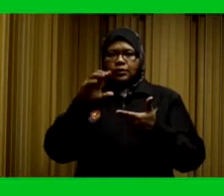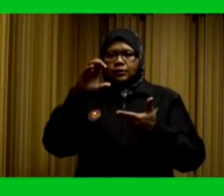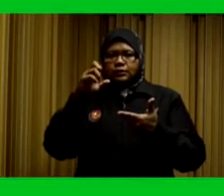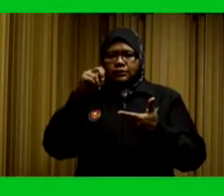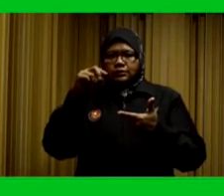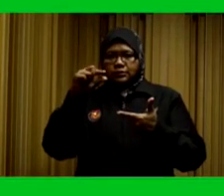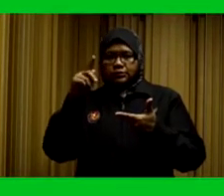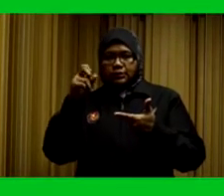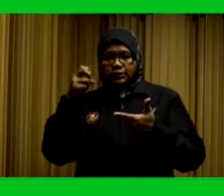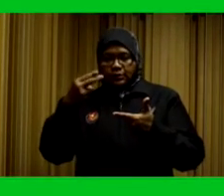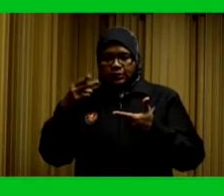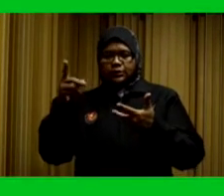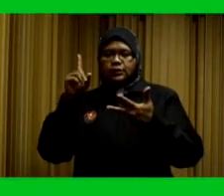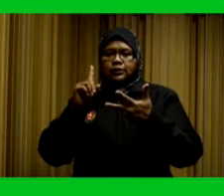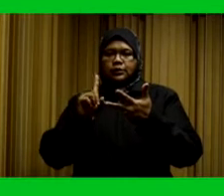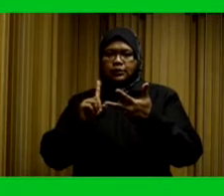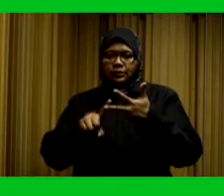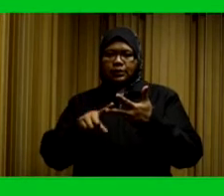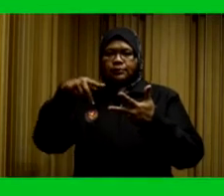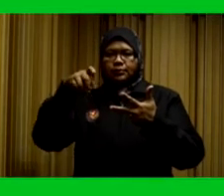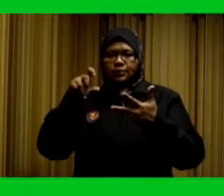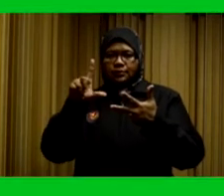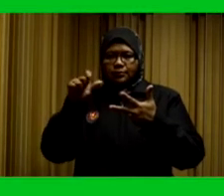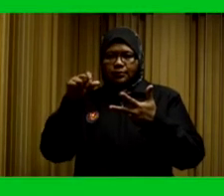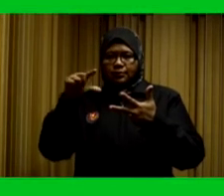bahan yang dikisar tadi.